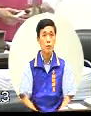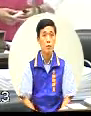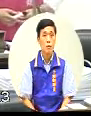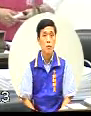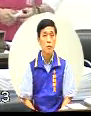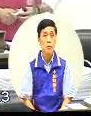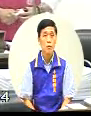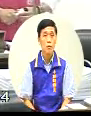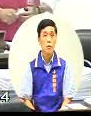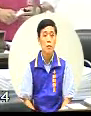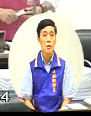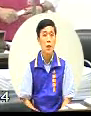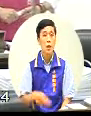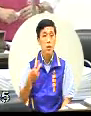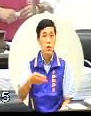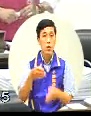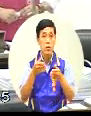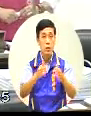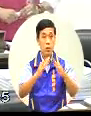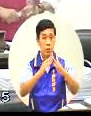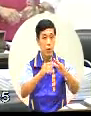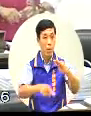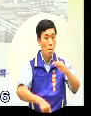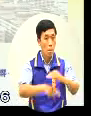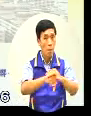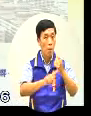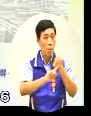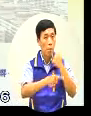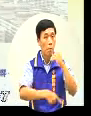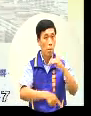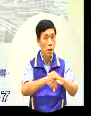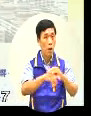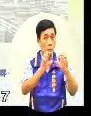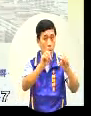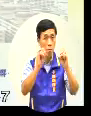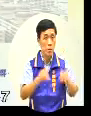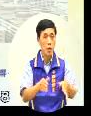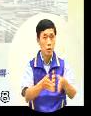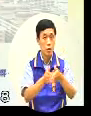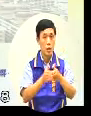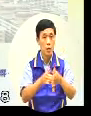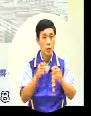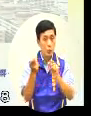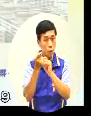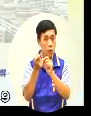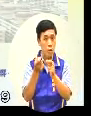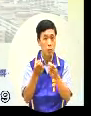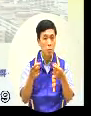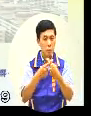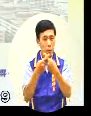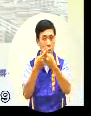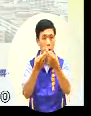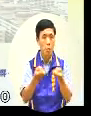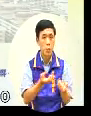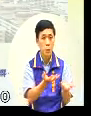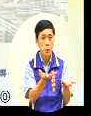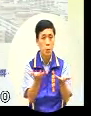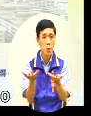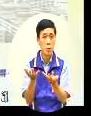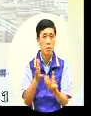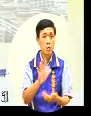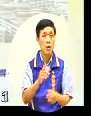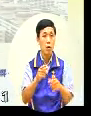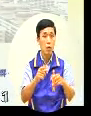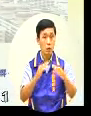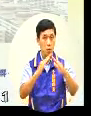来，违建拆除，我想这段时间大家应该吵得沸沸扬扬了哈。当然，违建